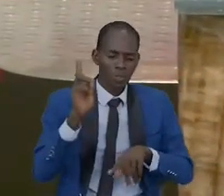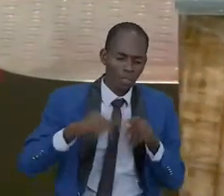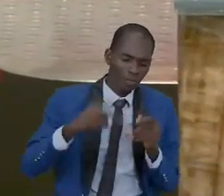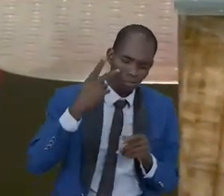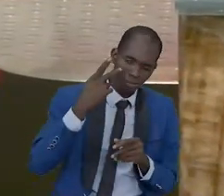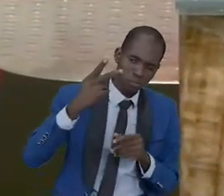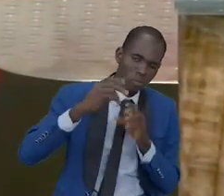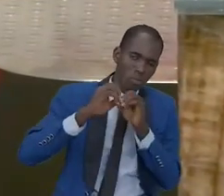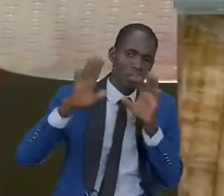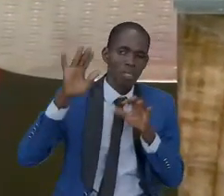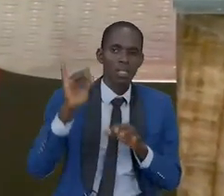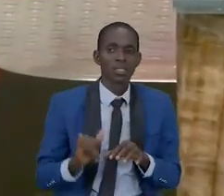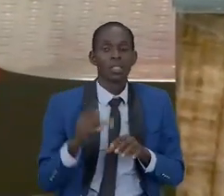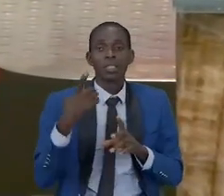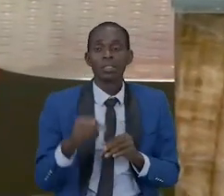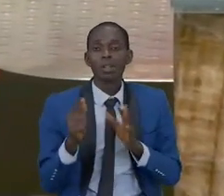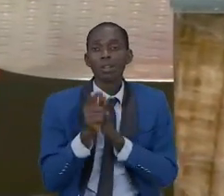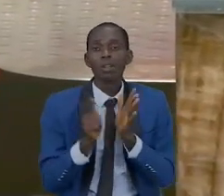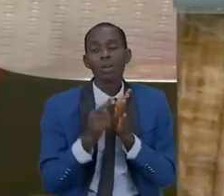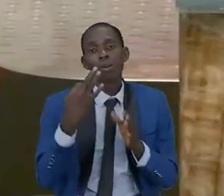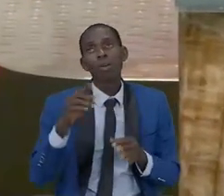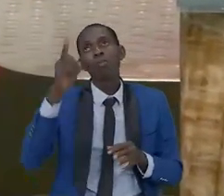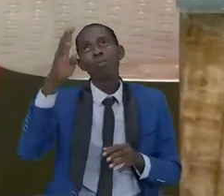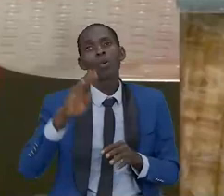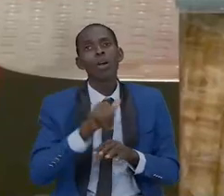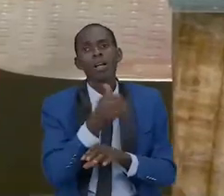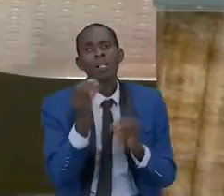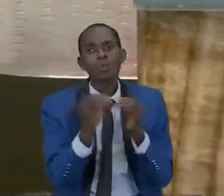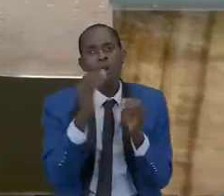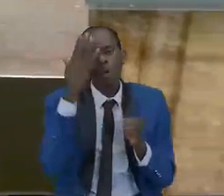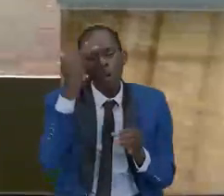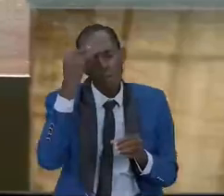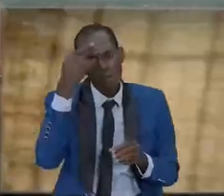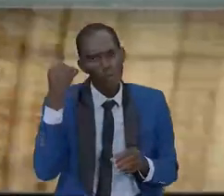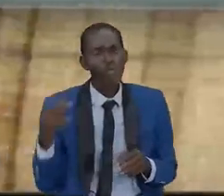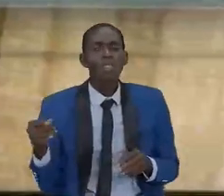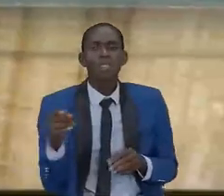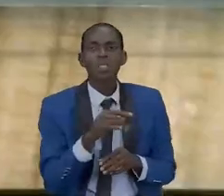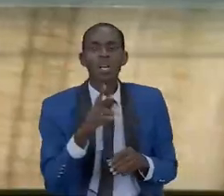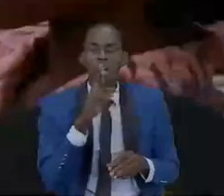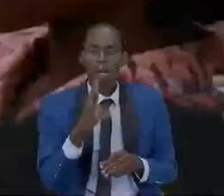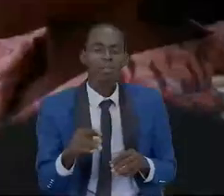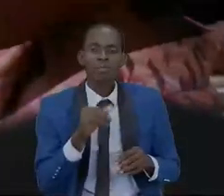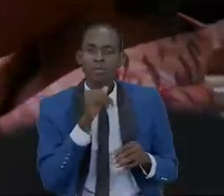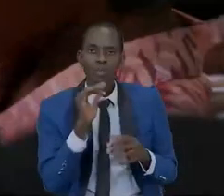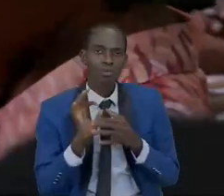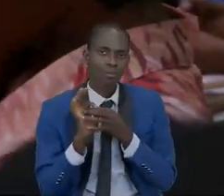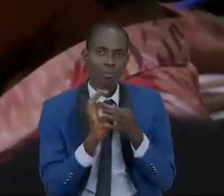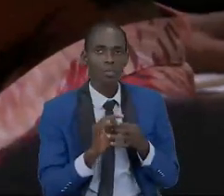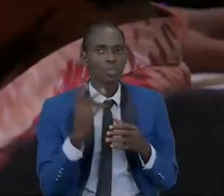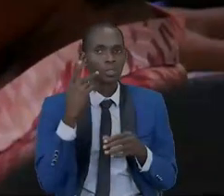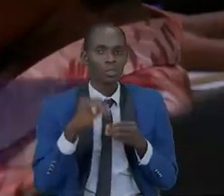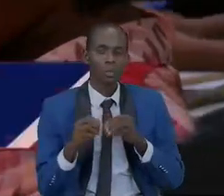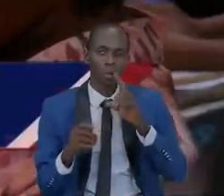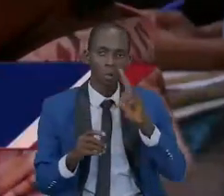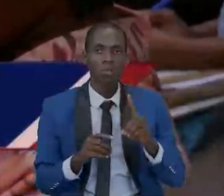ils obscurcissent l'amour de Christian au point où ceux à qui presse ne peut pas voir cet amour clairement l'amour de Christ revenons au premier élément le